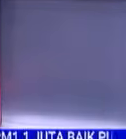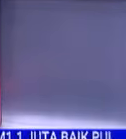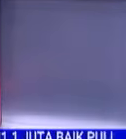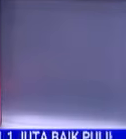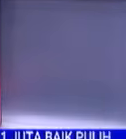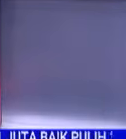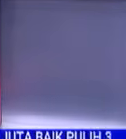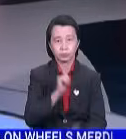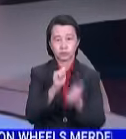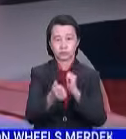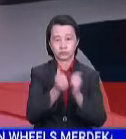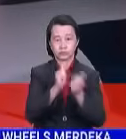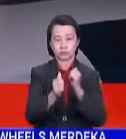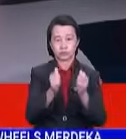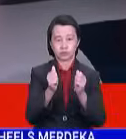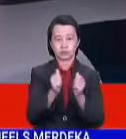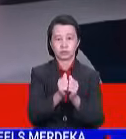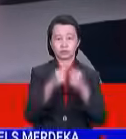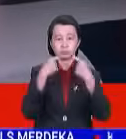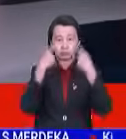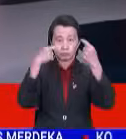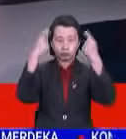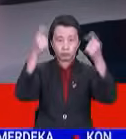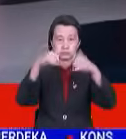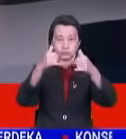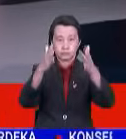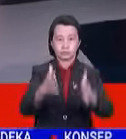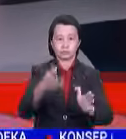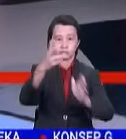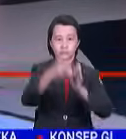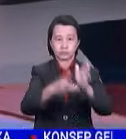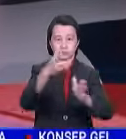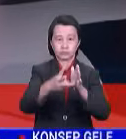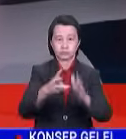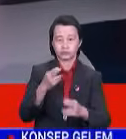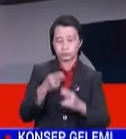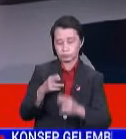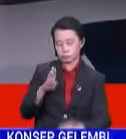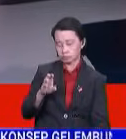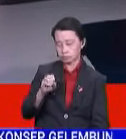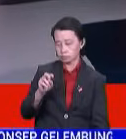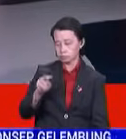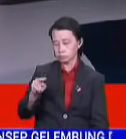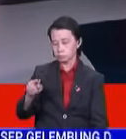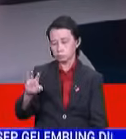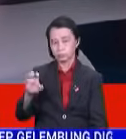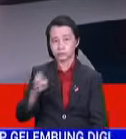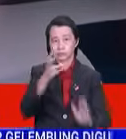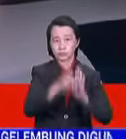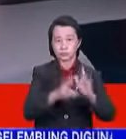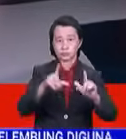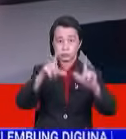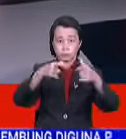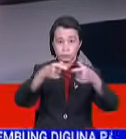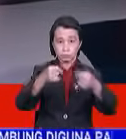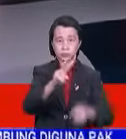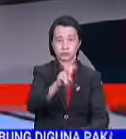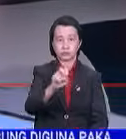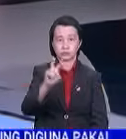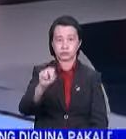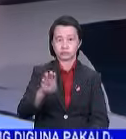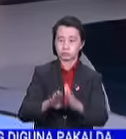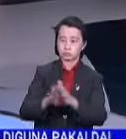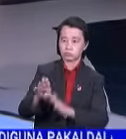Azzam Husein dengan kejayaan atlet para negara Bond ibunya Gus indivara Little Tokyo 2020